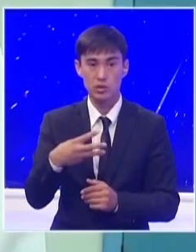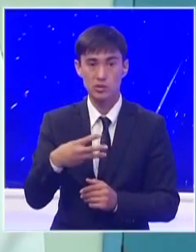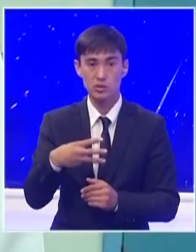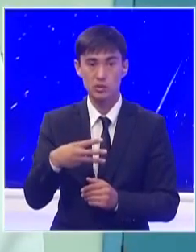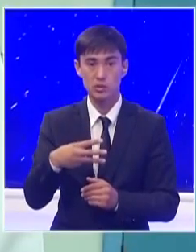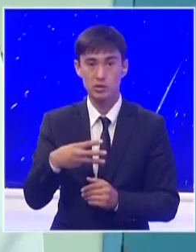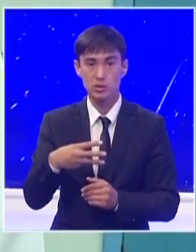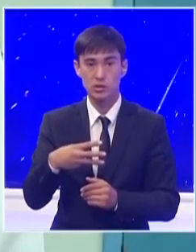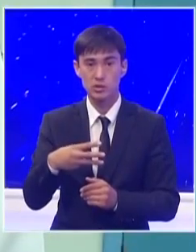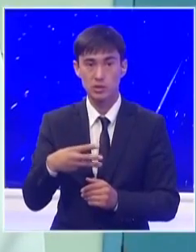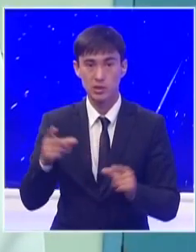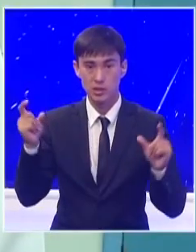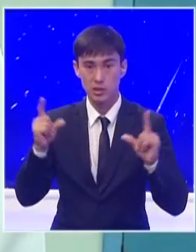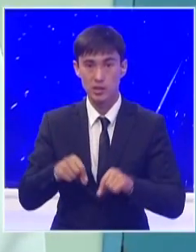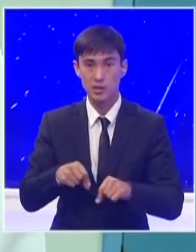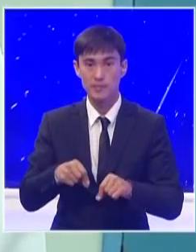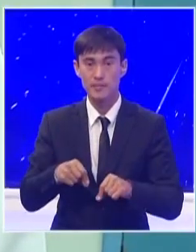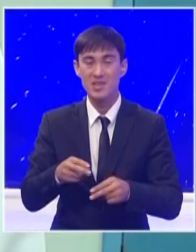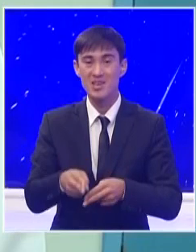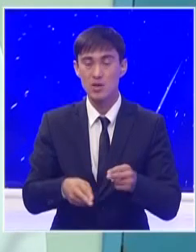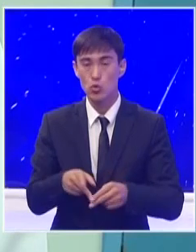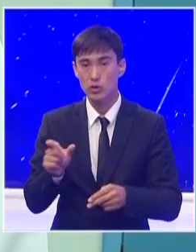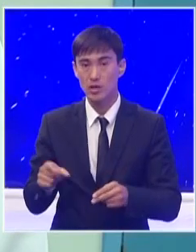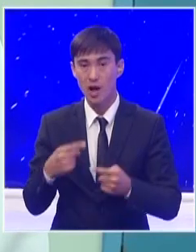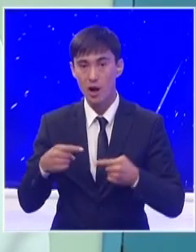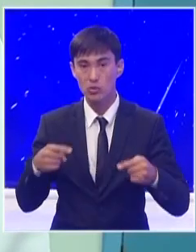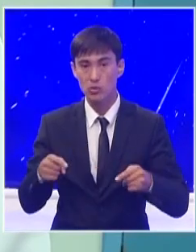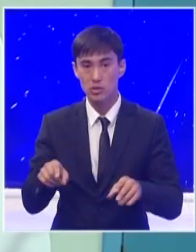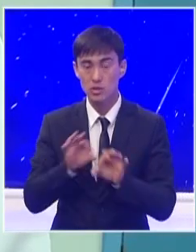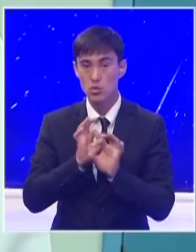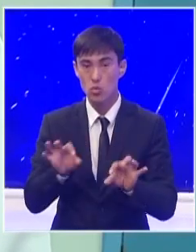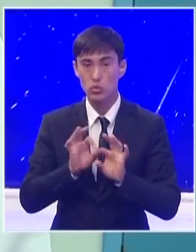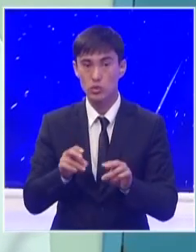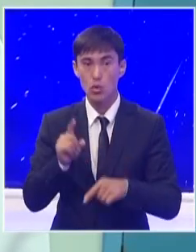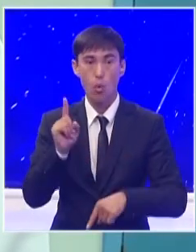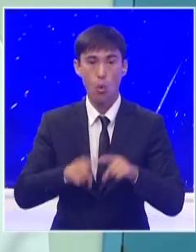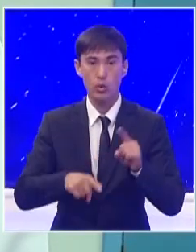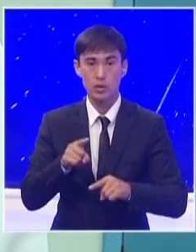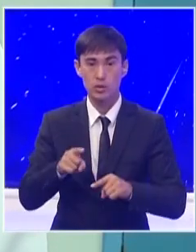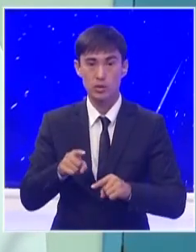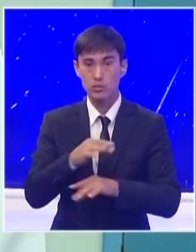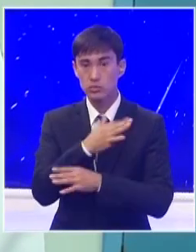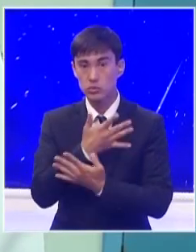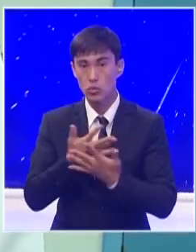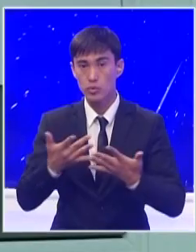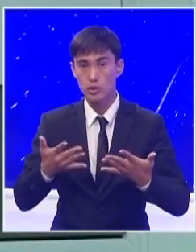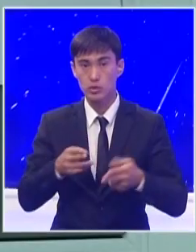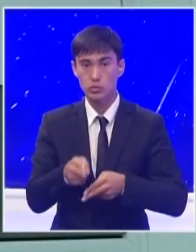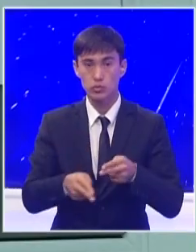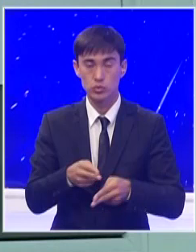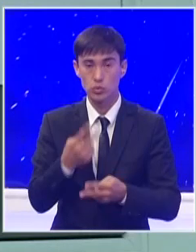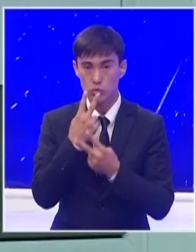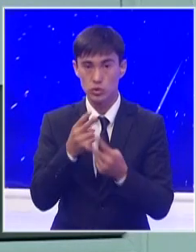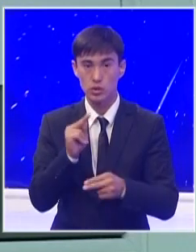25-30-нан келген хирургтарға әртүрлі дәрістер оқылып, және отаның бірнеше жаңа түрлері көрсетіледі. Бұл